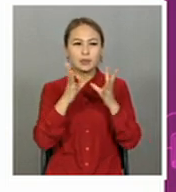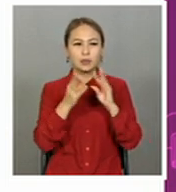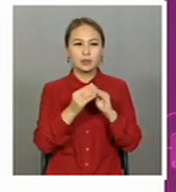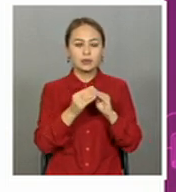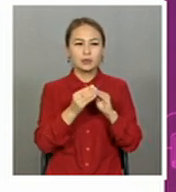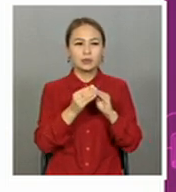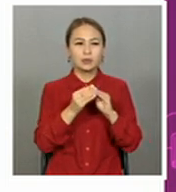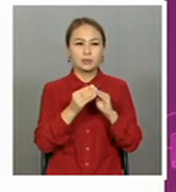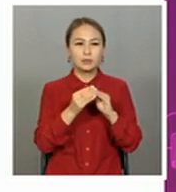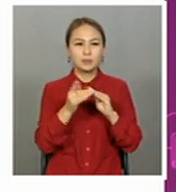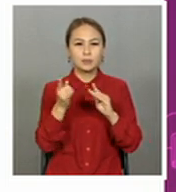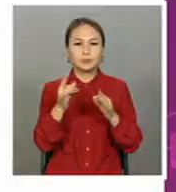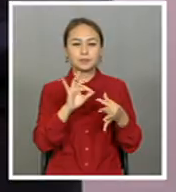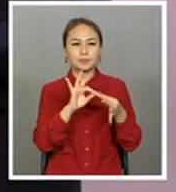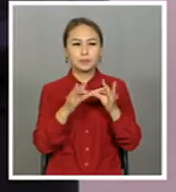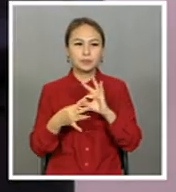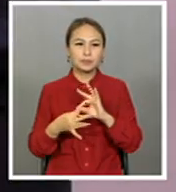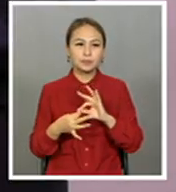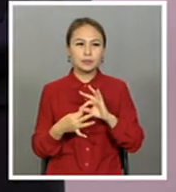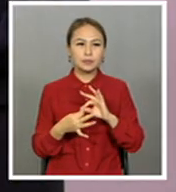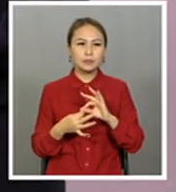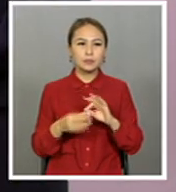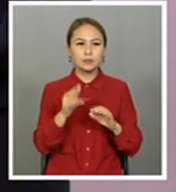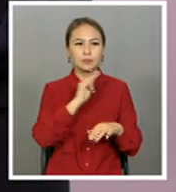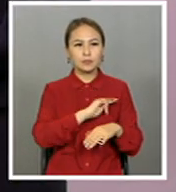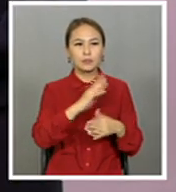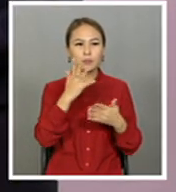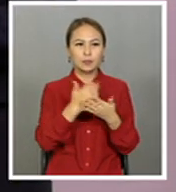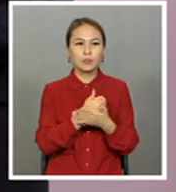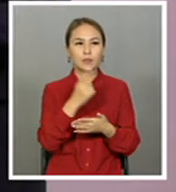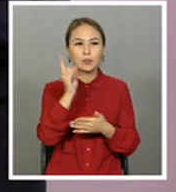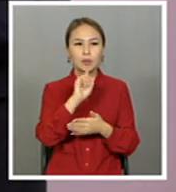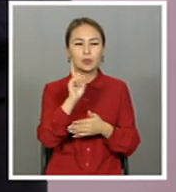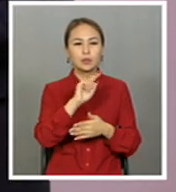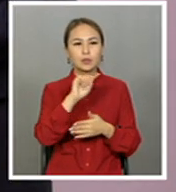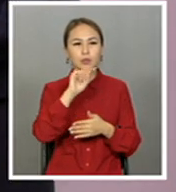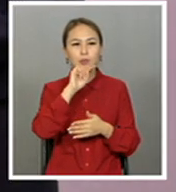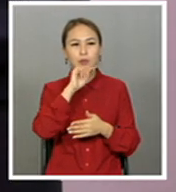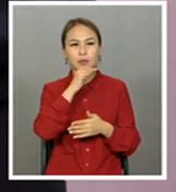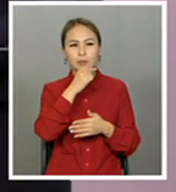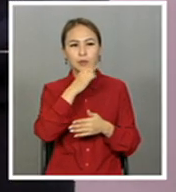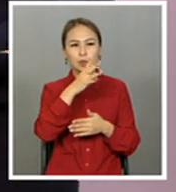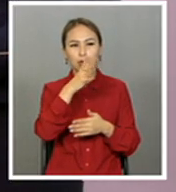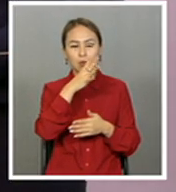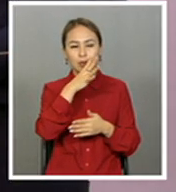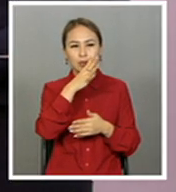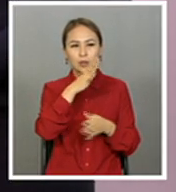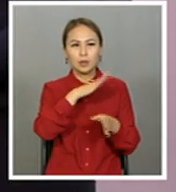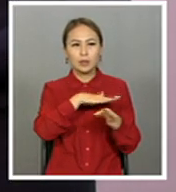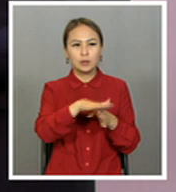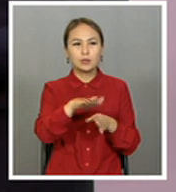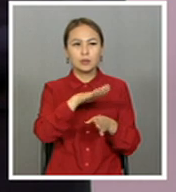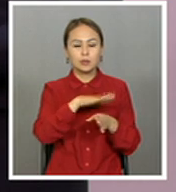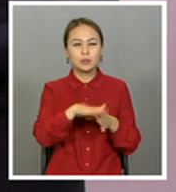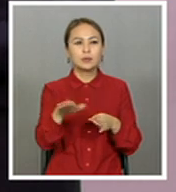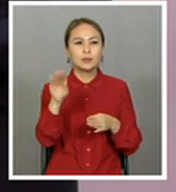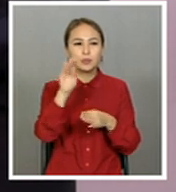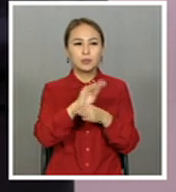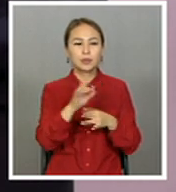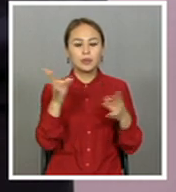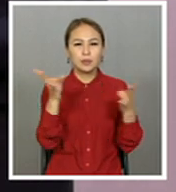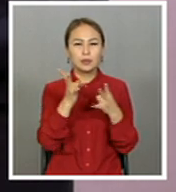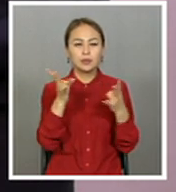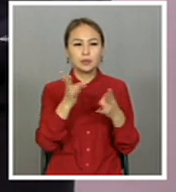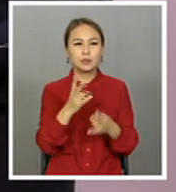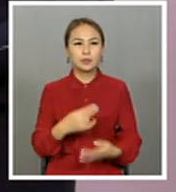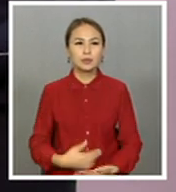бір пысықтап алыңдар. Жұмысты табу үшін, яғни орындалған жұмыс көлемін анықтау үшін